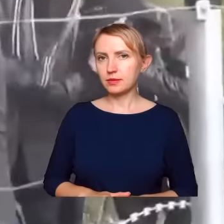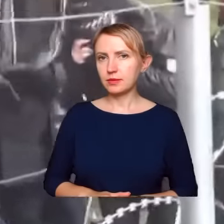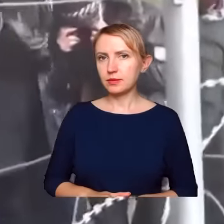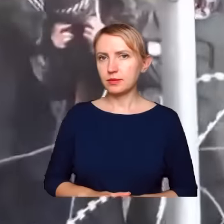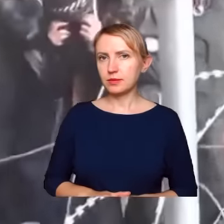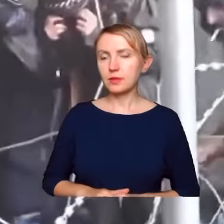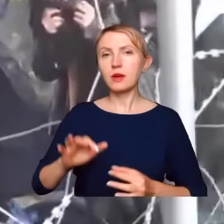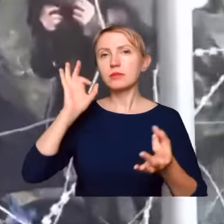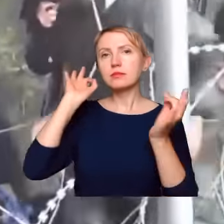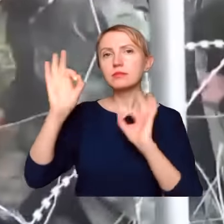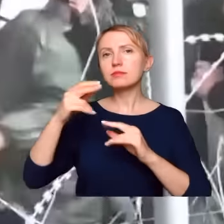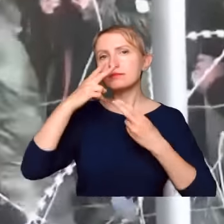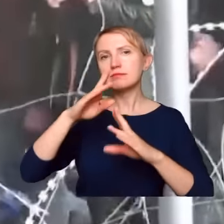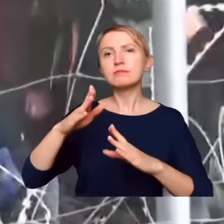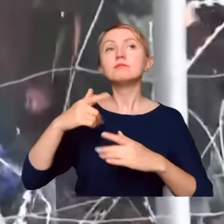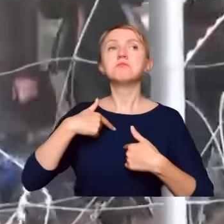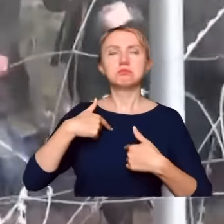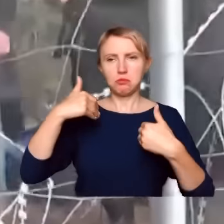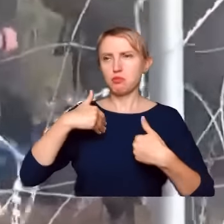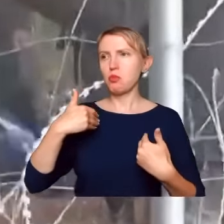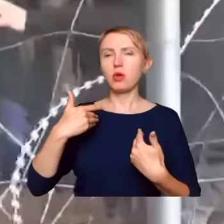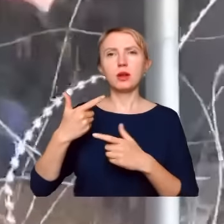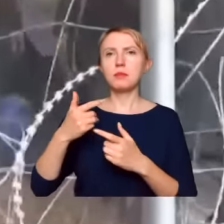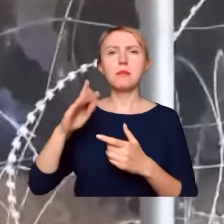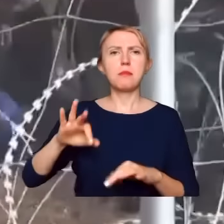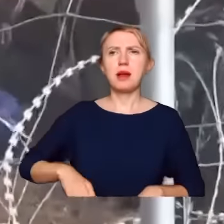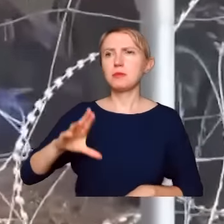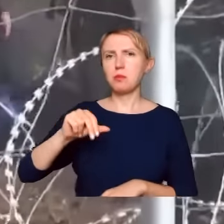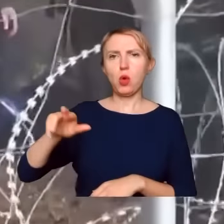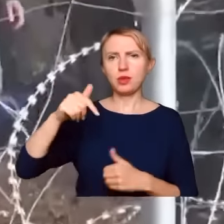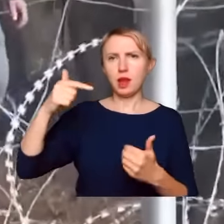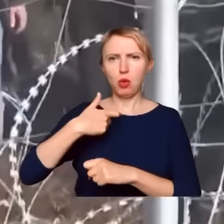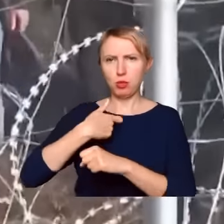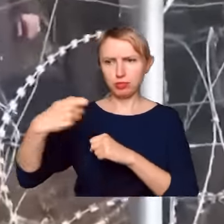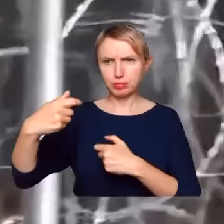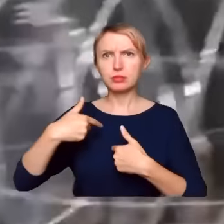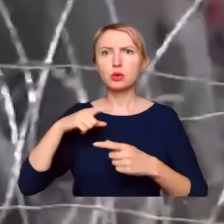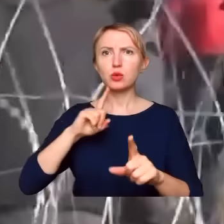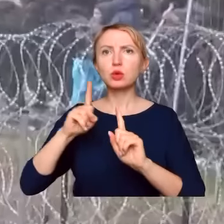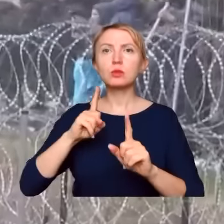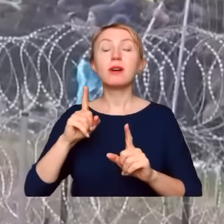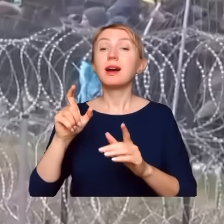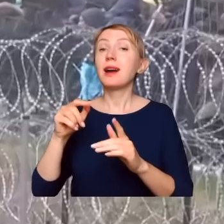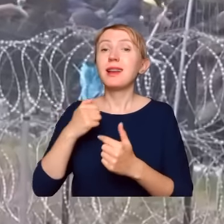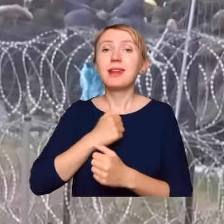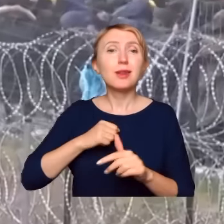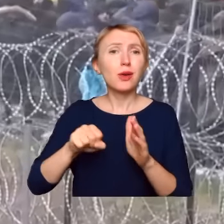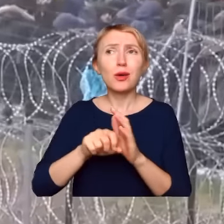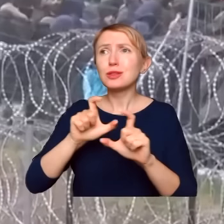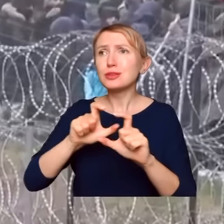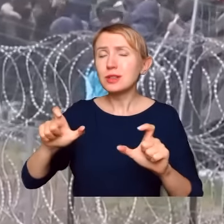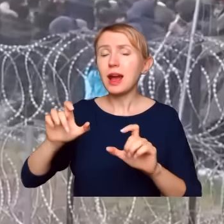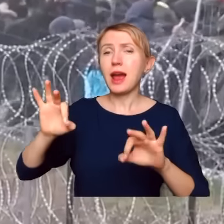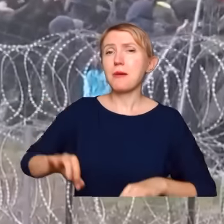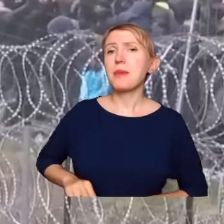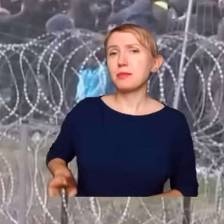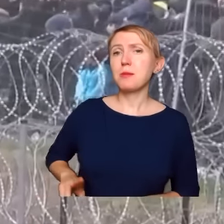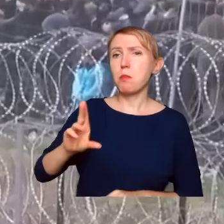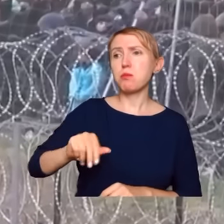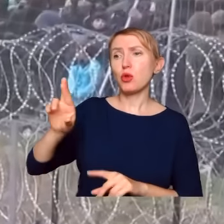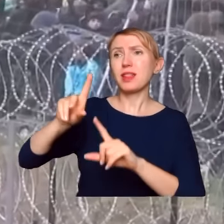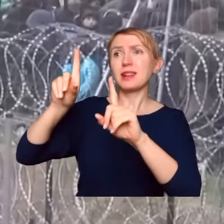do dyspozycji pana ministra Bodnara i niestety od tego czasu, od objęcia funkcji przez pana ministra